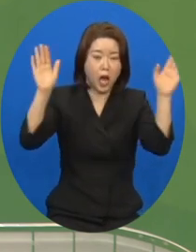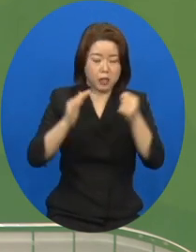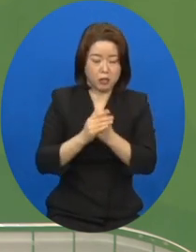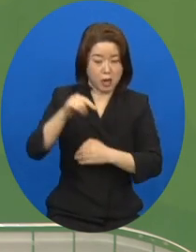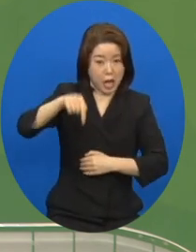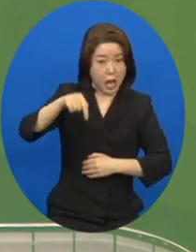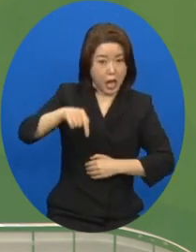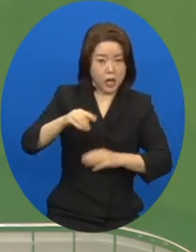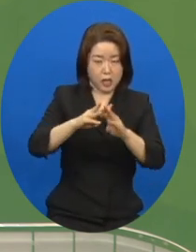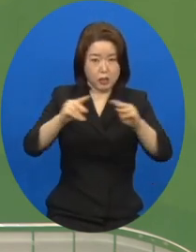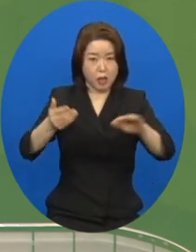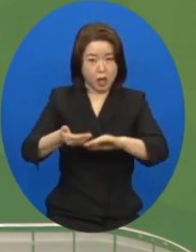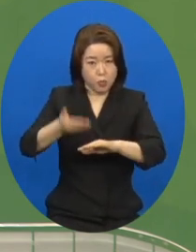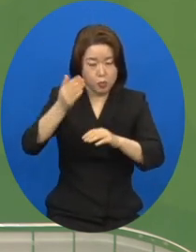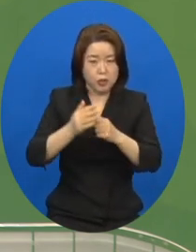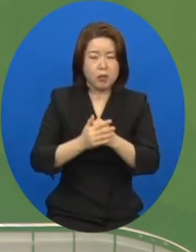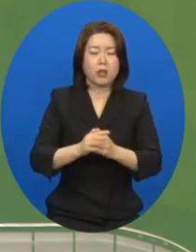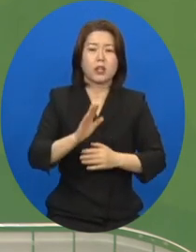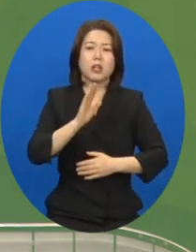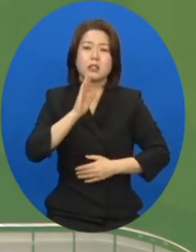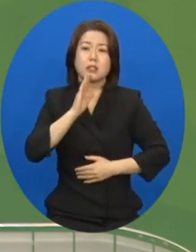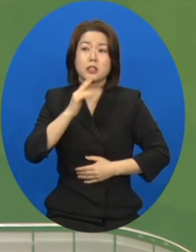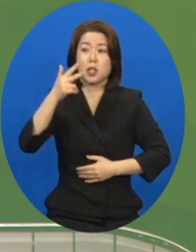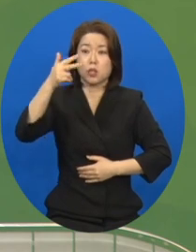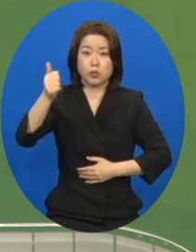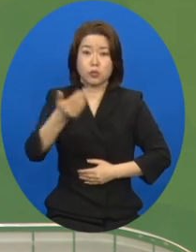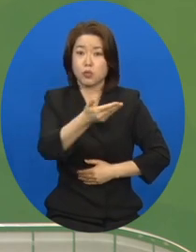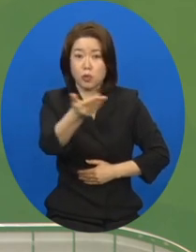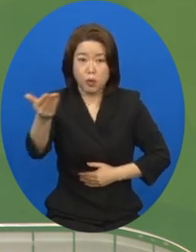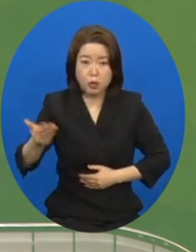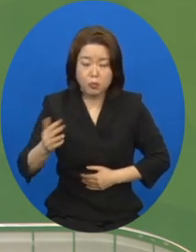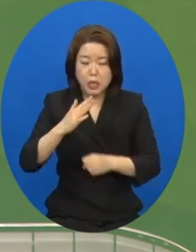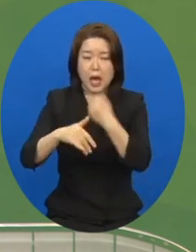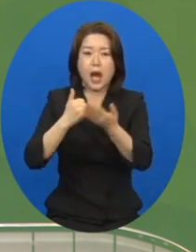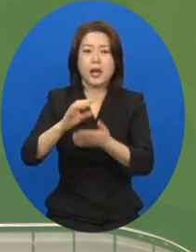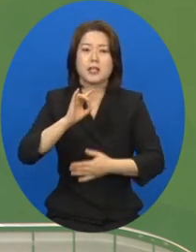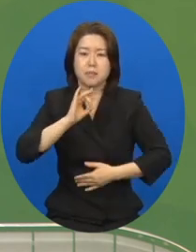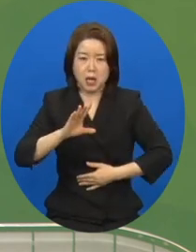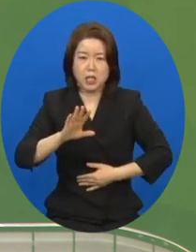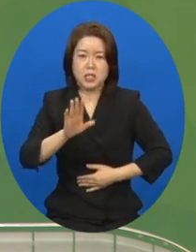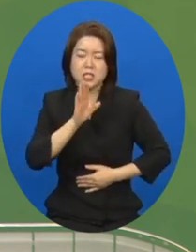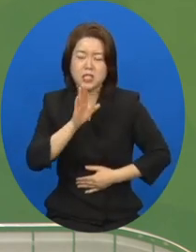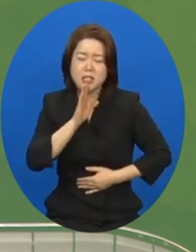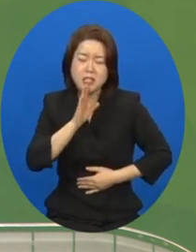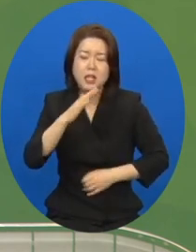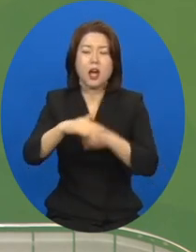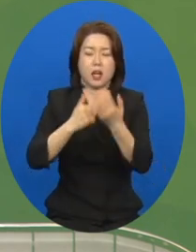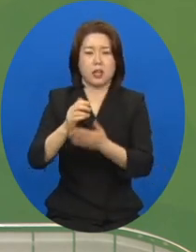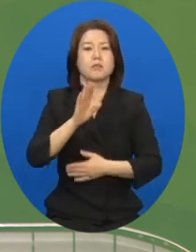아래로는 땅 위에서 과연 주 당신들의 하나님만이 참 하나님이십니다.